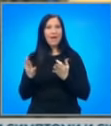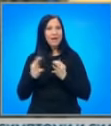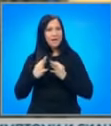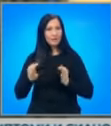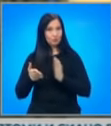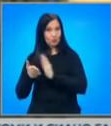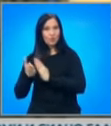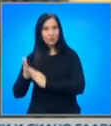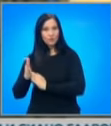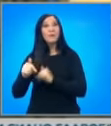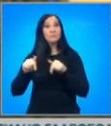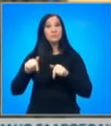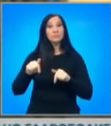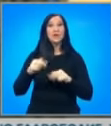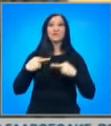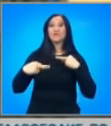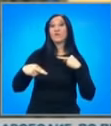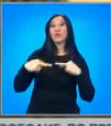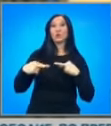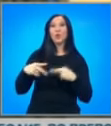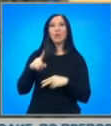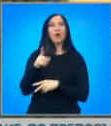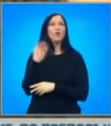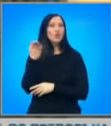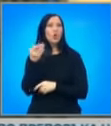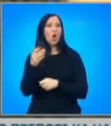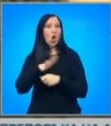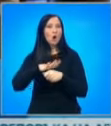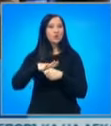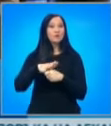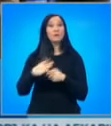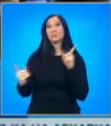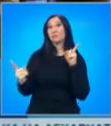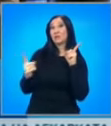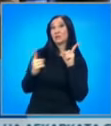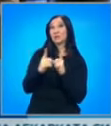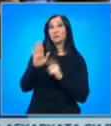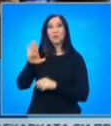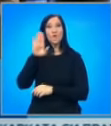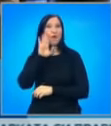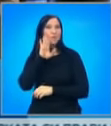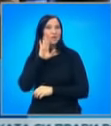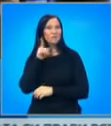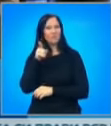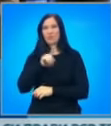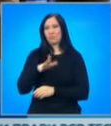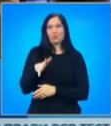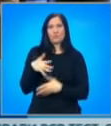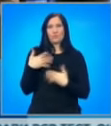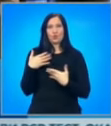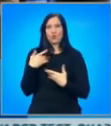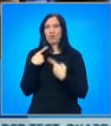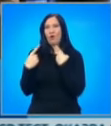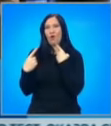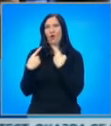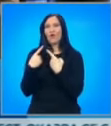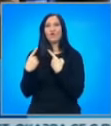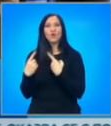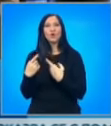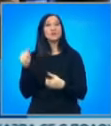пътува. Днес в ресторанта, който той е създал, се срещнахме с неговия баща, но той не желаеше да разговаря